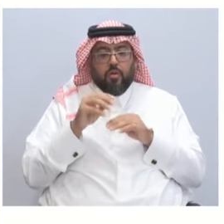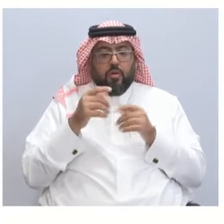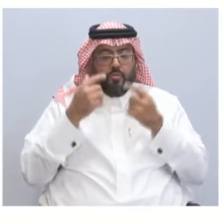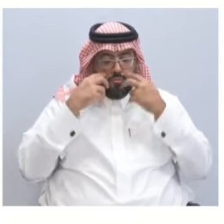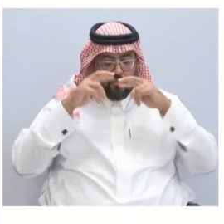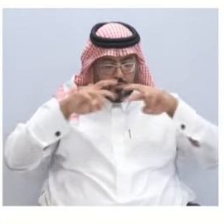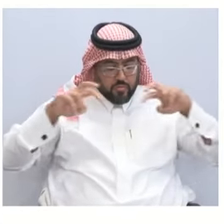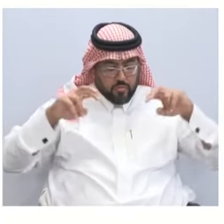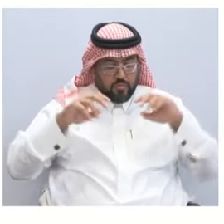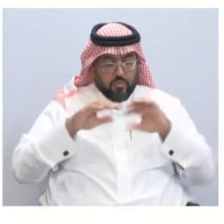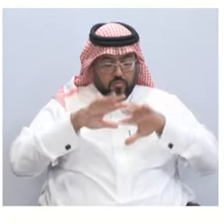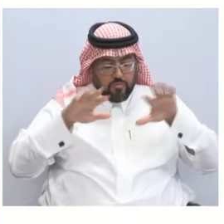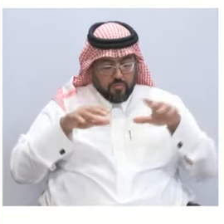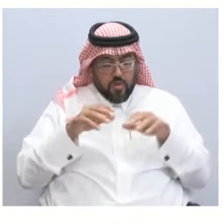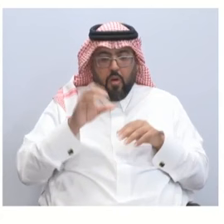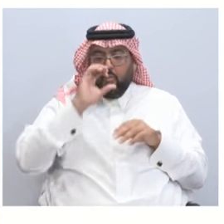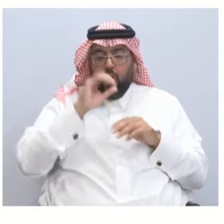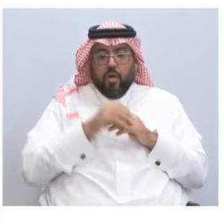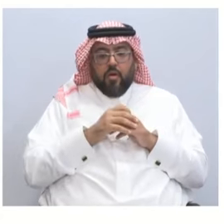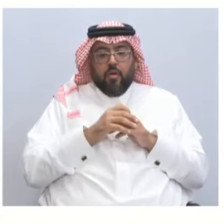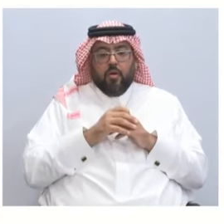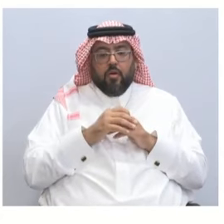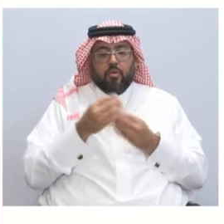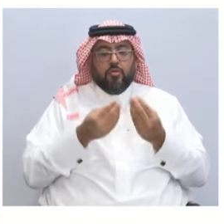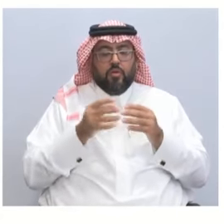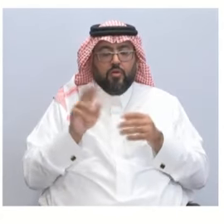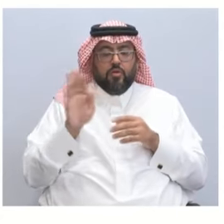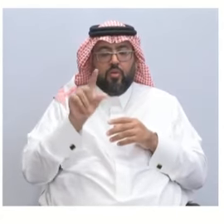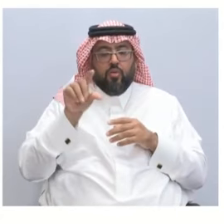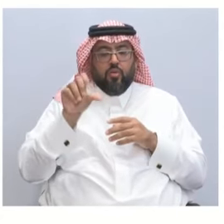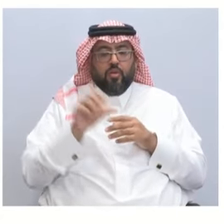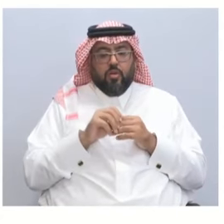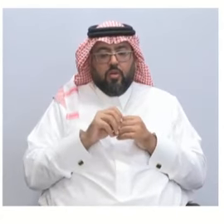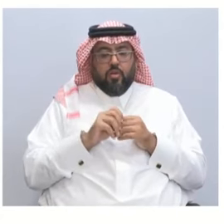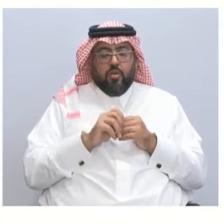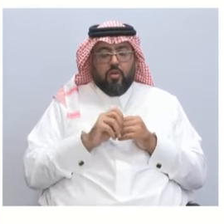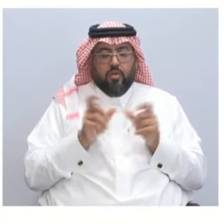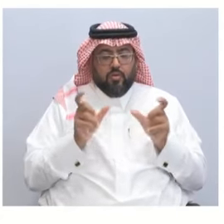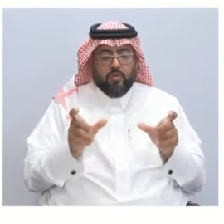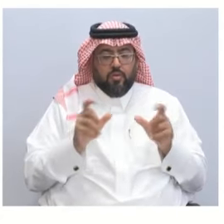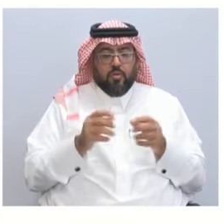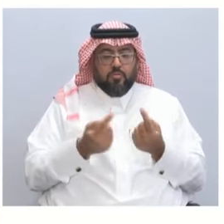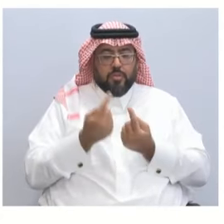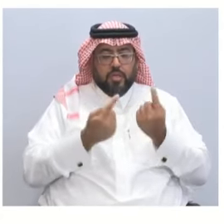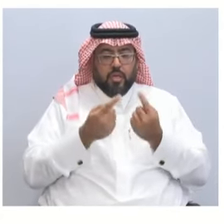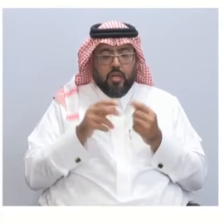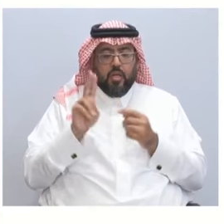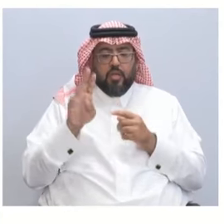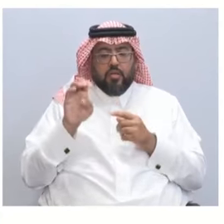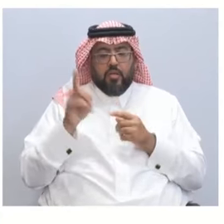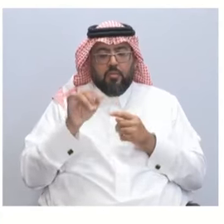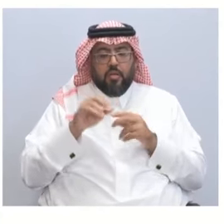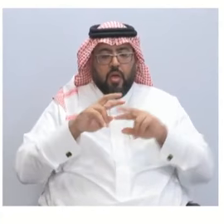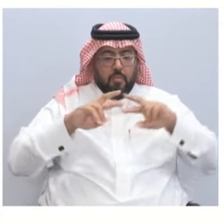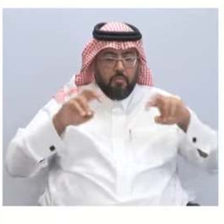دراسات حول موارد المياه انشاء سدود انشاء مزارع تجريبيه ومراكز